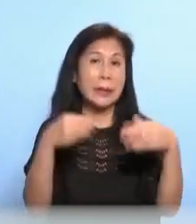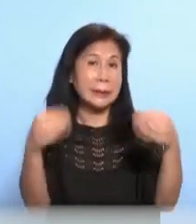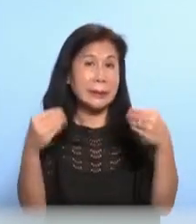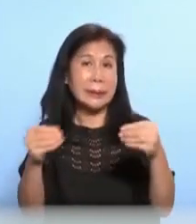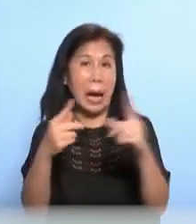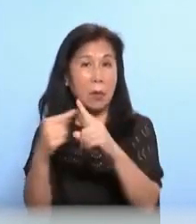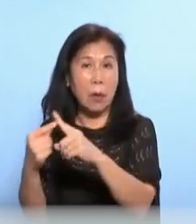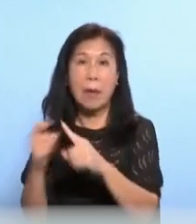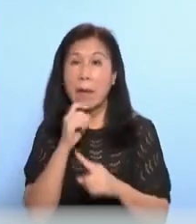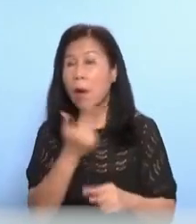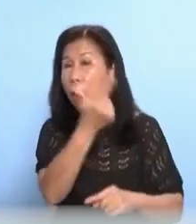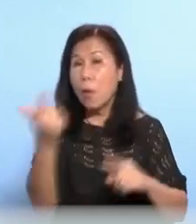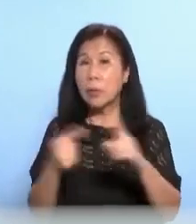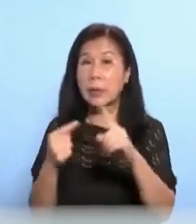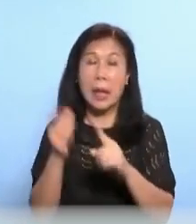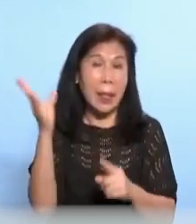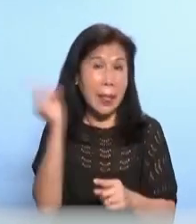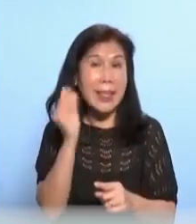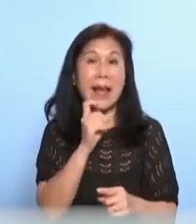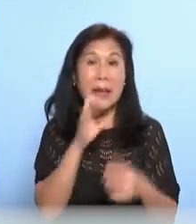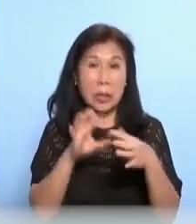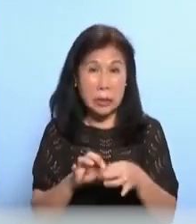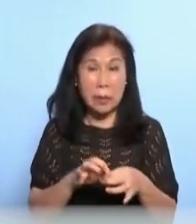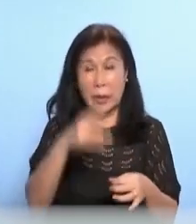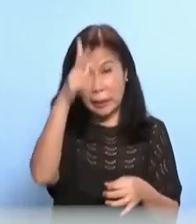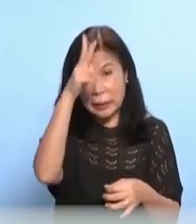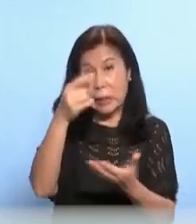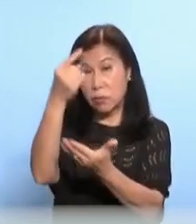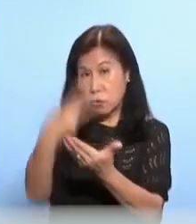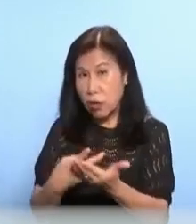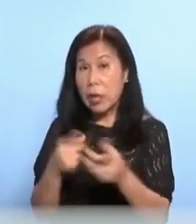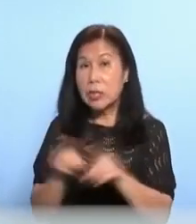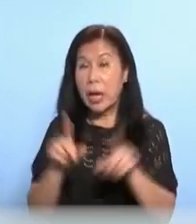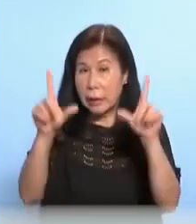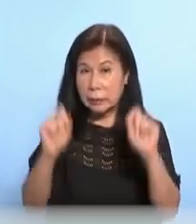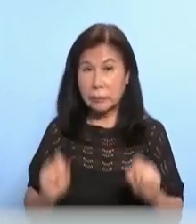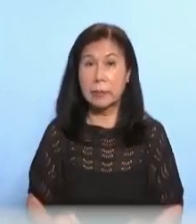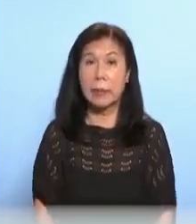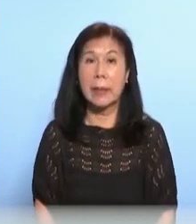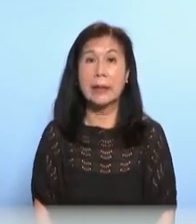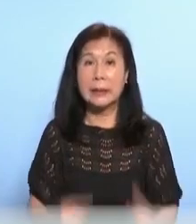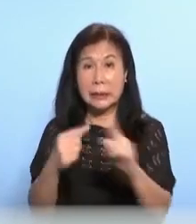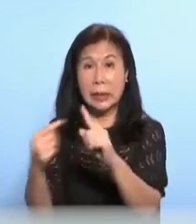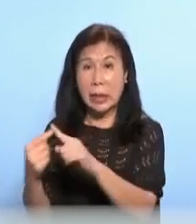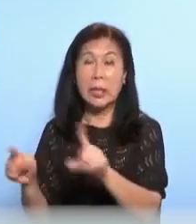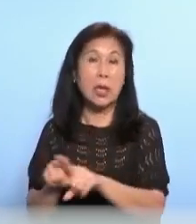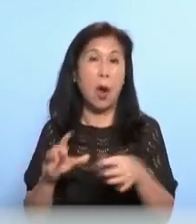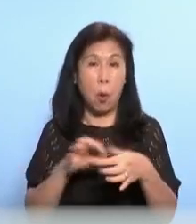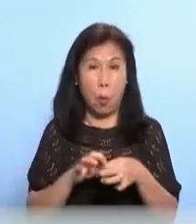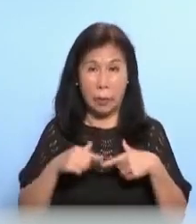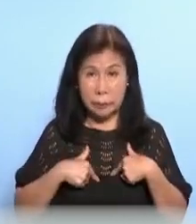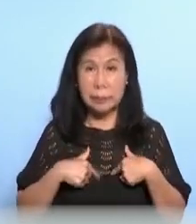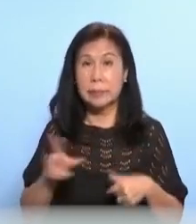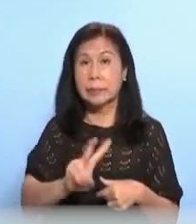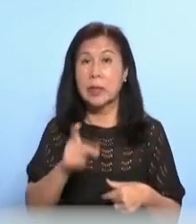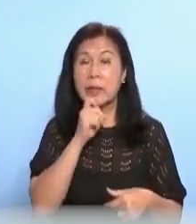啊，希望可以更加多市民能夠聽到我哋處方嘅一啲清晰嘅講解。其實好多市民咧都非常之關注，同埋